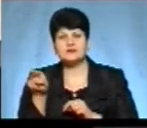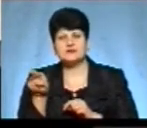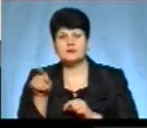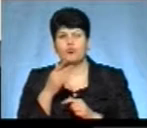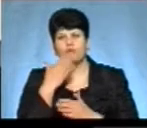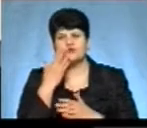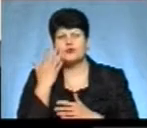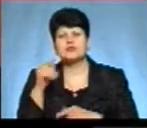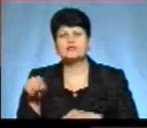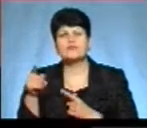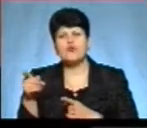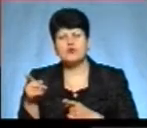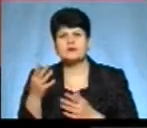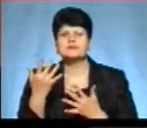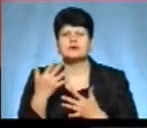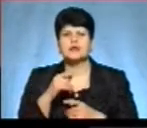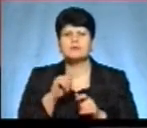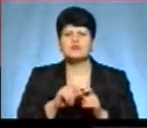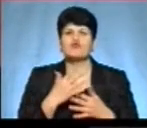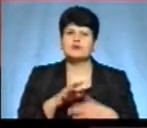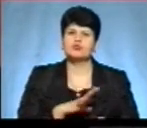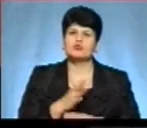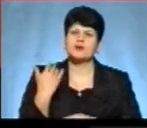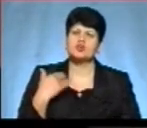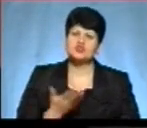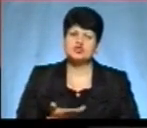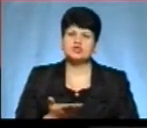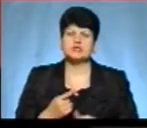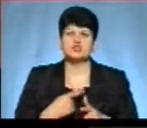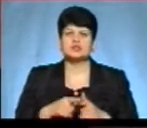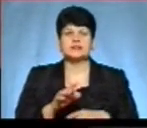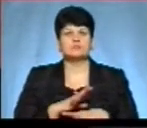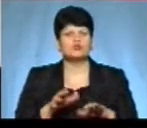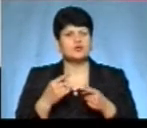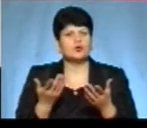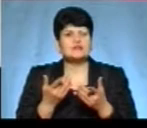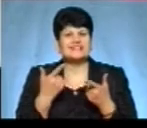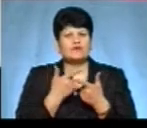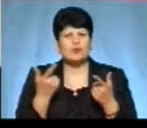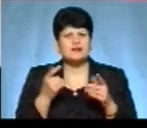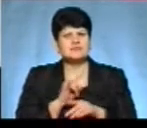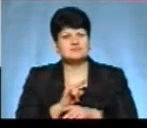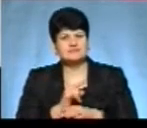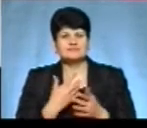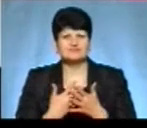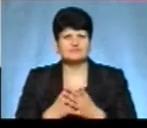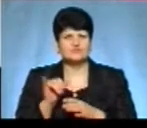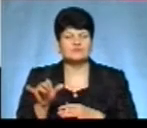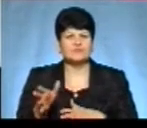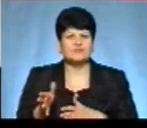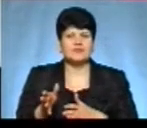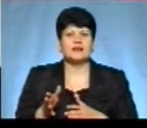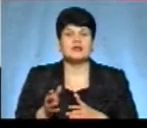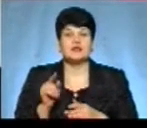вони засновані, скільки вони досліджень вже зробили, чи не було ніякої інформації щодо недостовірності